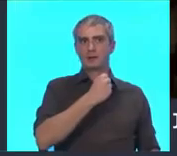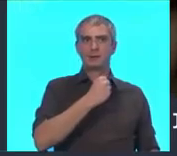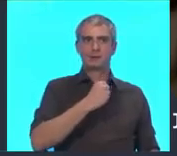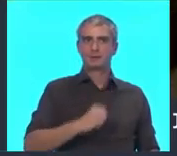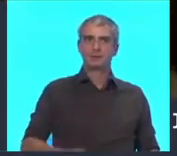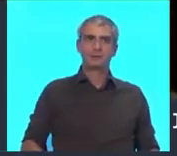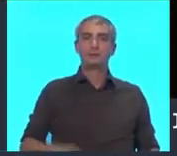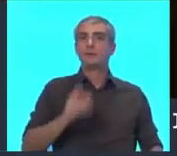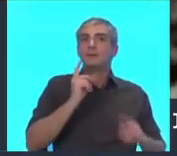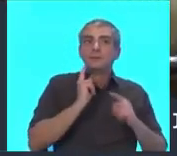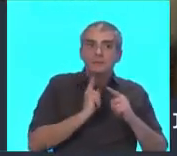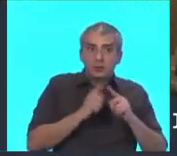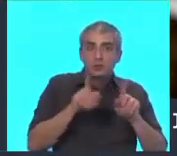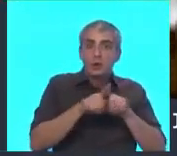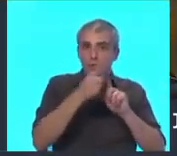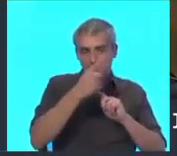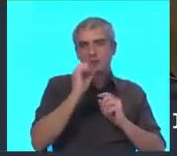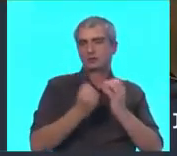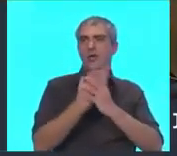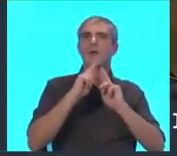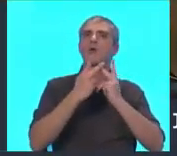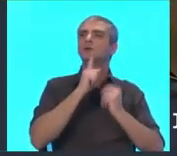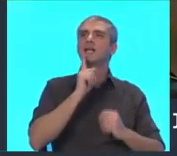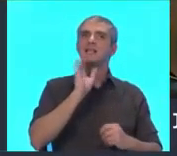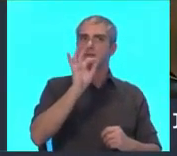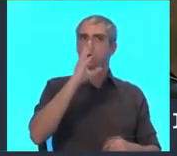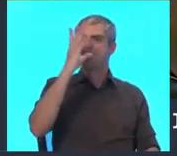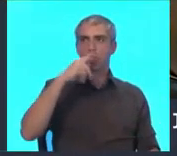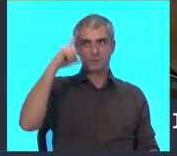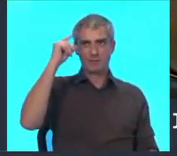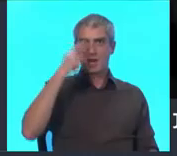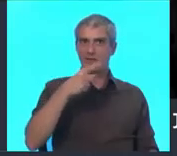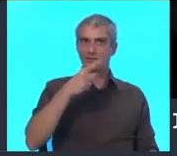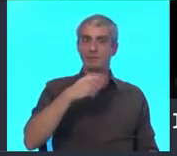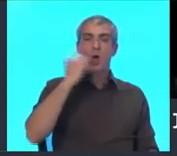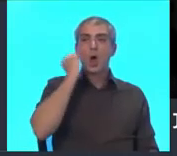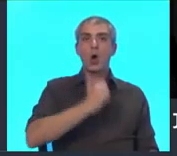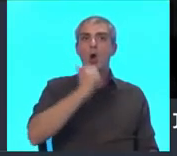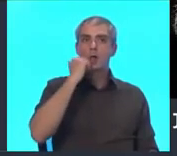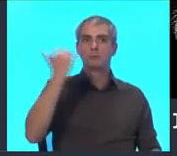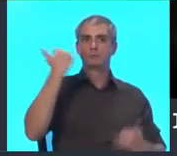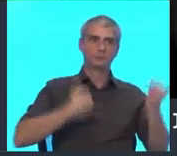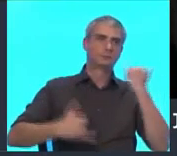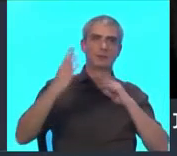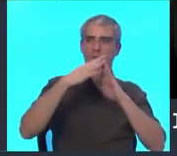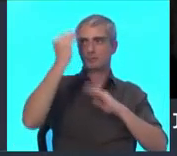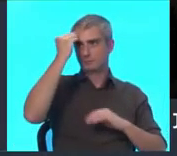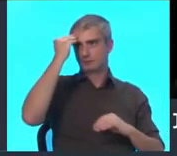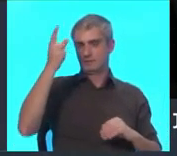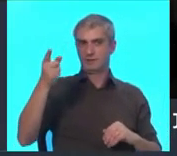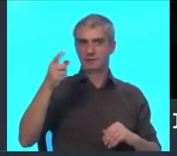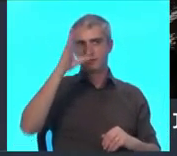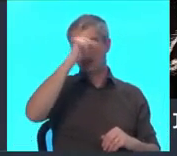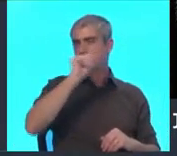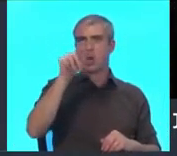בדיוק בשביל מקרים כאלה קמה קבוצת האימהות הזאת בדרום תל אביב. כל יום טלפונים מהבית ספר, הילד שלך לא